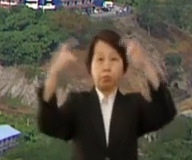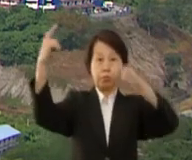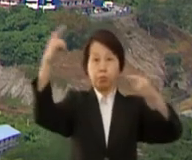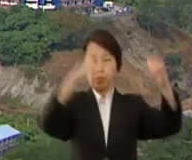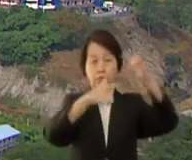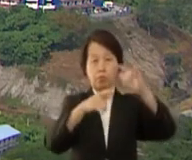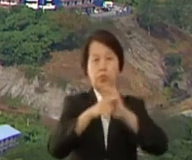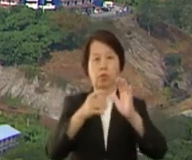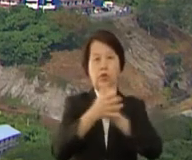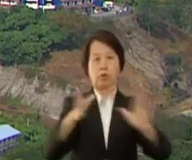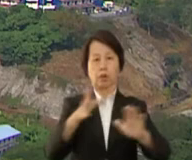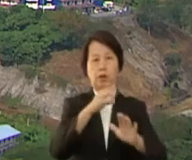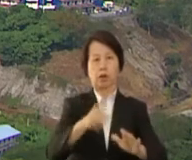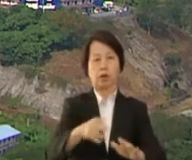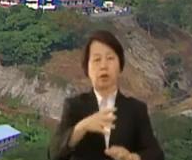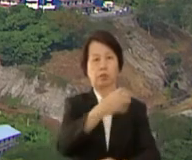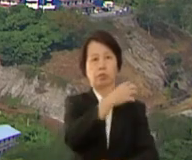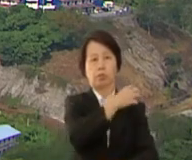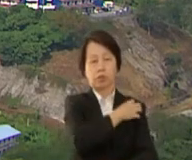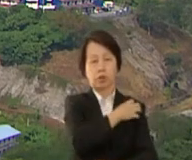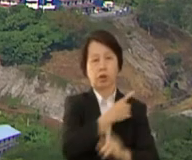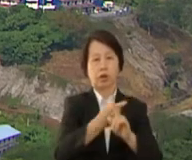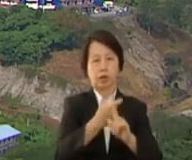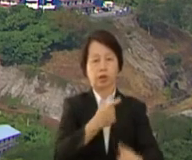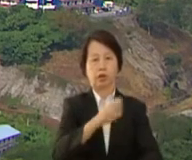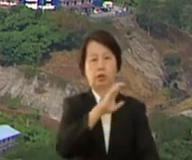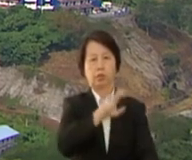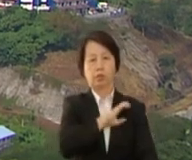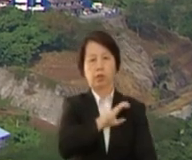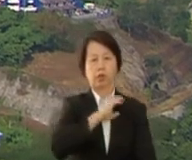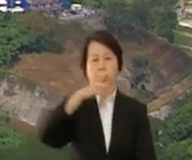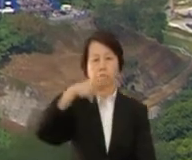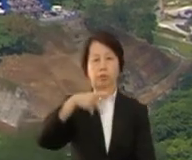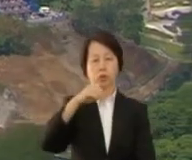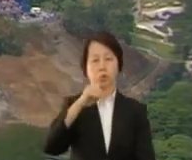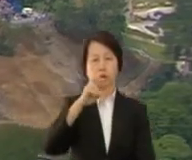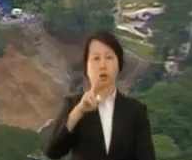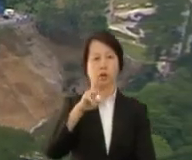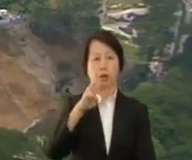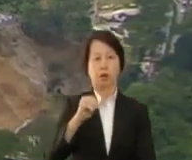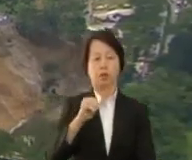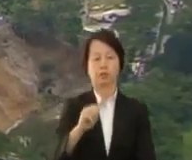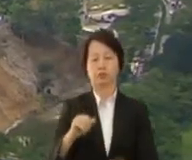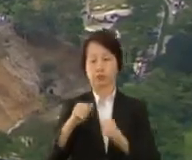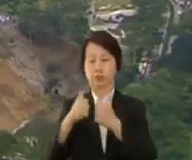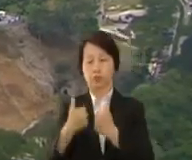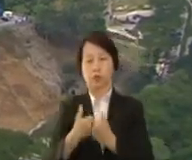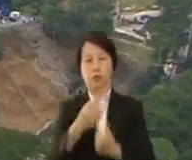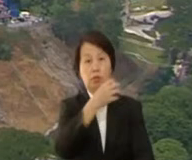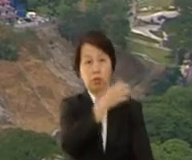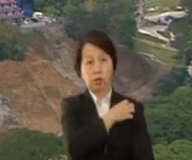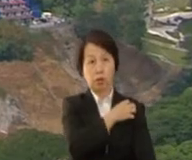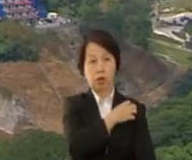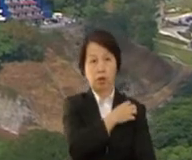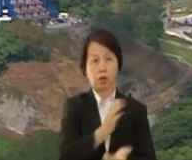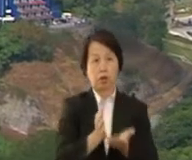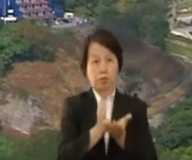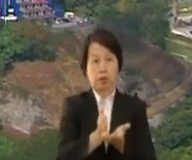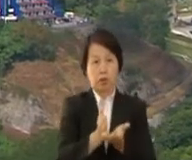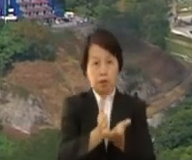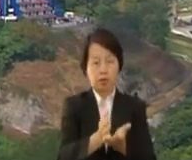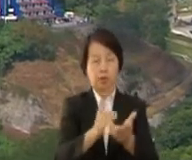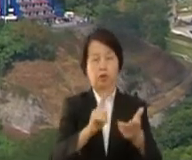Pasukan Keselamatan dan Penguatkuasaan dari Polis Diraja Malaysia, Agensi Penguatkuasaan Maritim